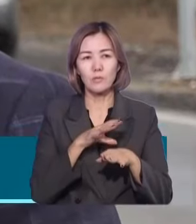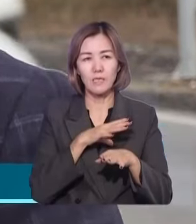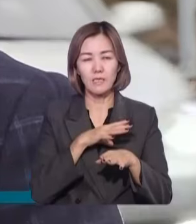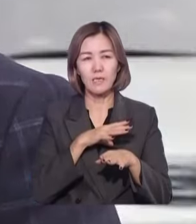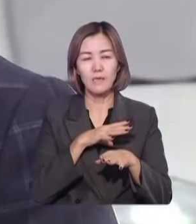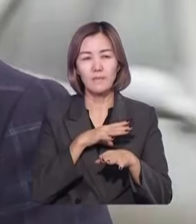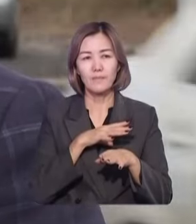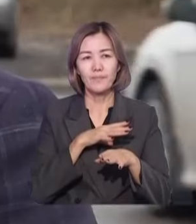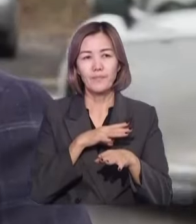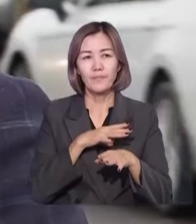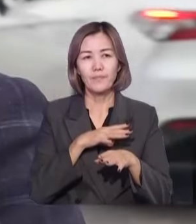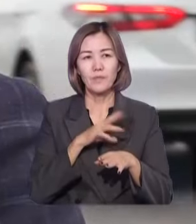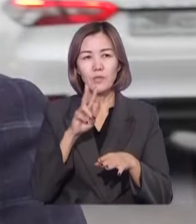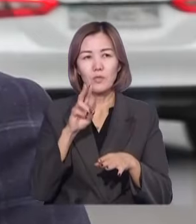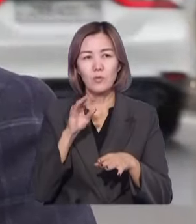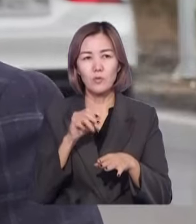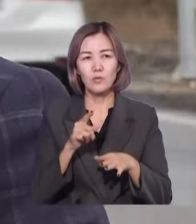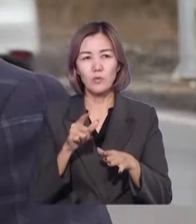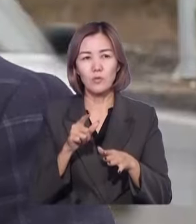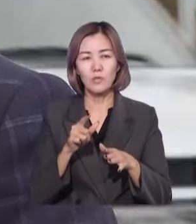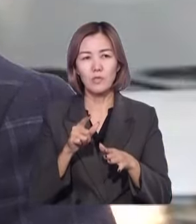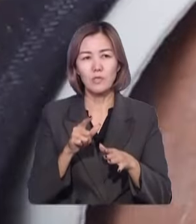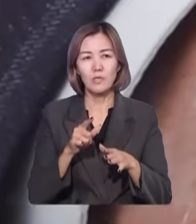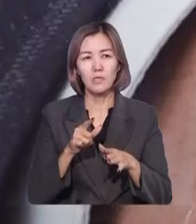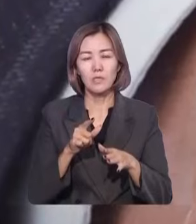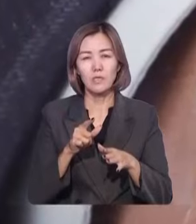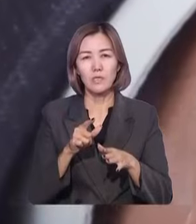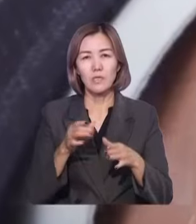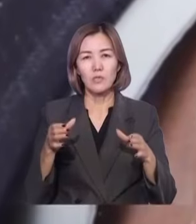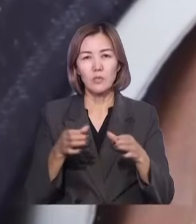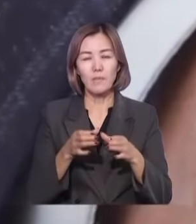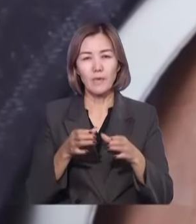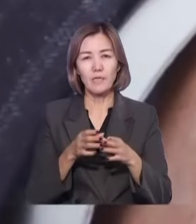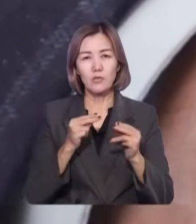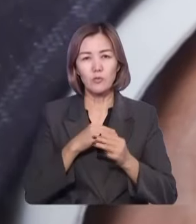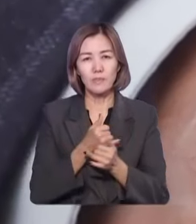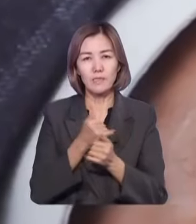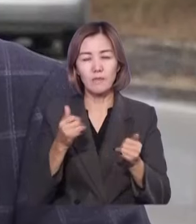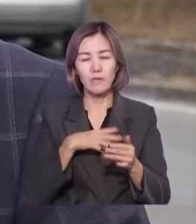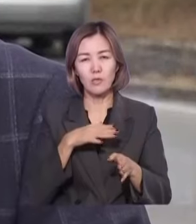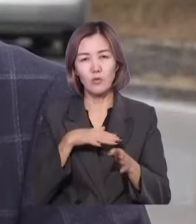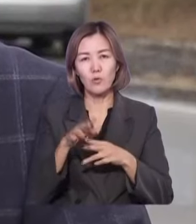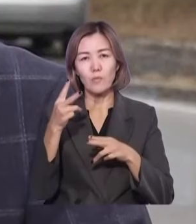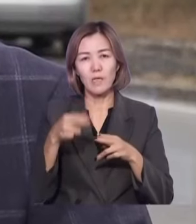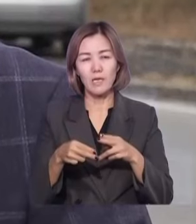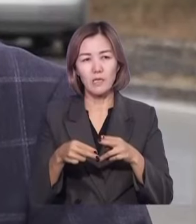жатыр. Ода Нұрлы жол 7 деген мердігер мекеме жұмыс жасап жатыр. Енді толықтау аяқтау